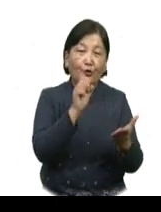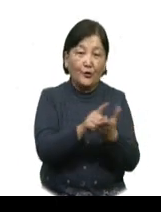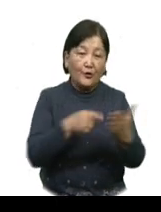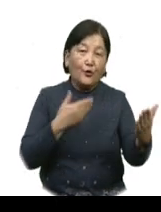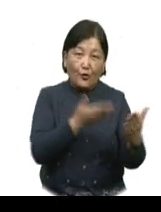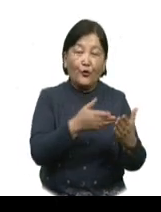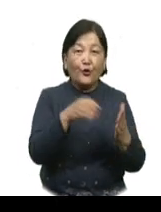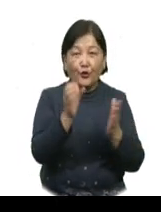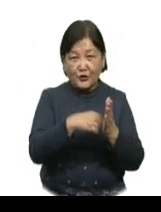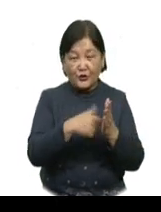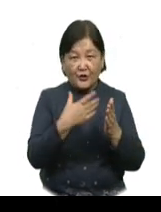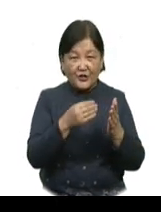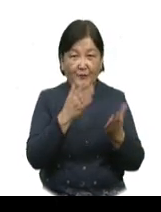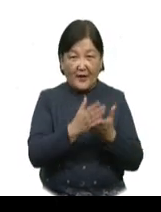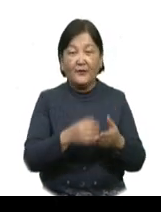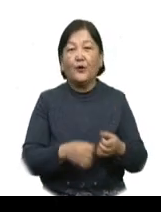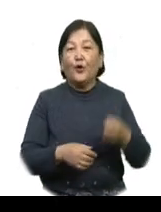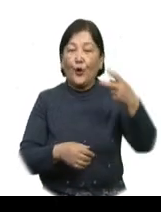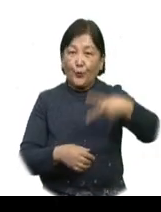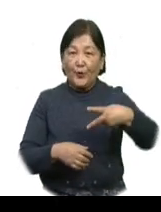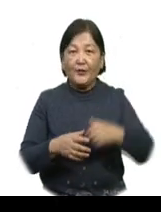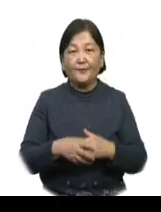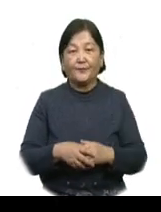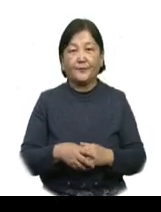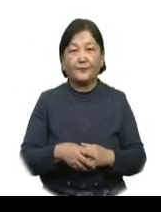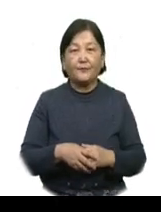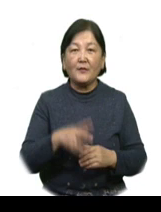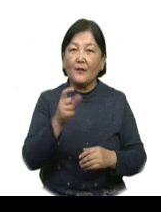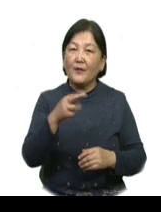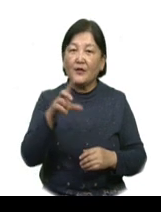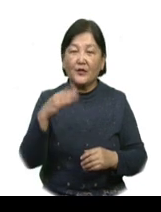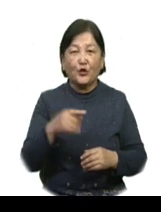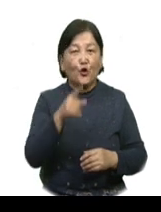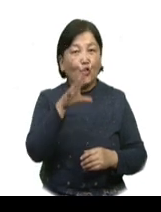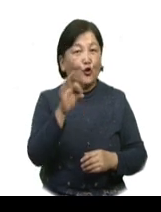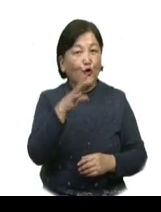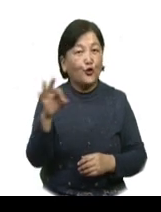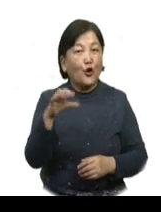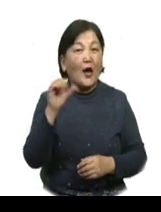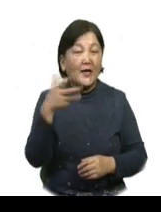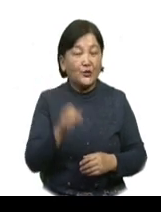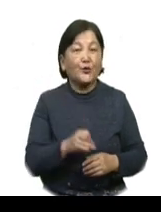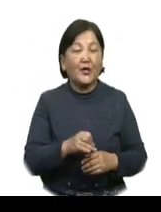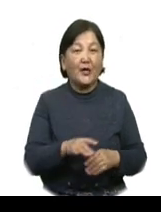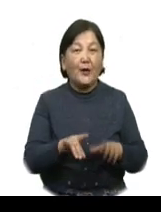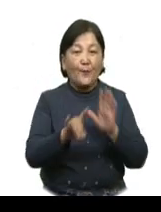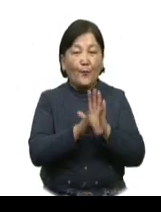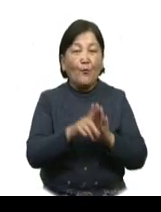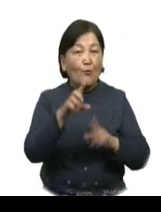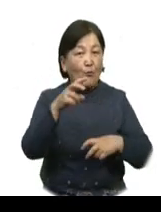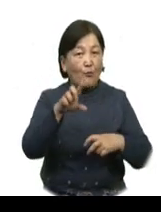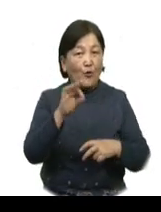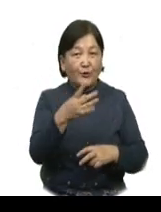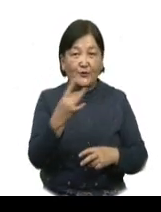хөрөнгө зориулах шаардлага байна. За хоёрдугаарт нь бол мэдээж бид нар хөдөөж чуу дээр за ялангуяа босруулах